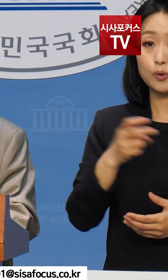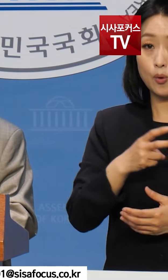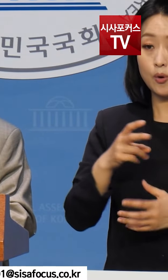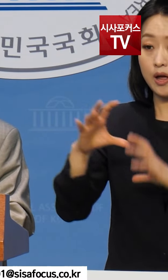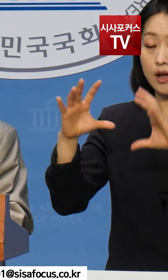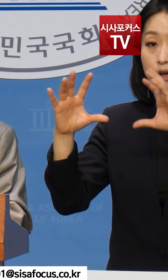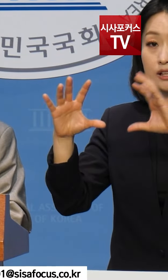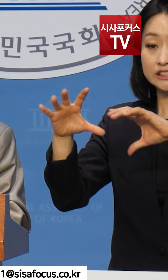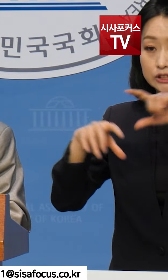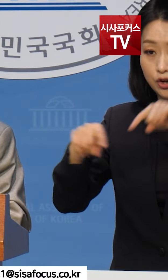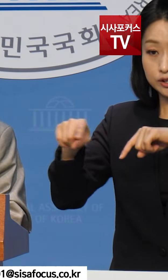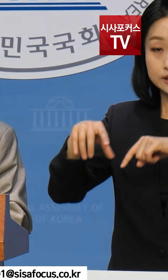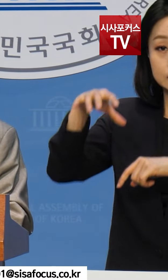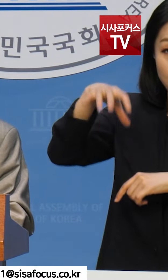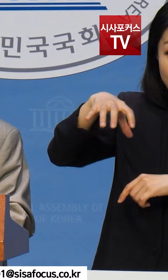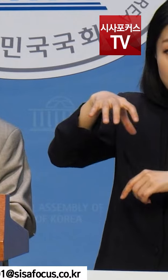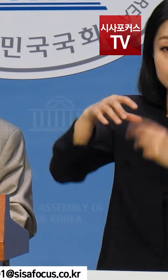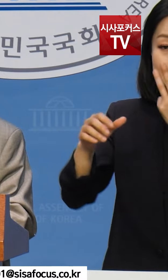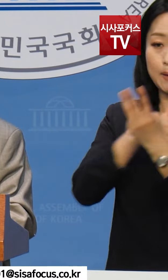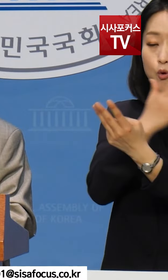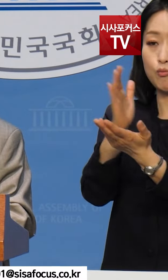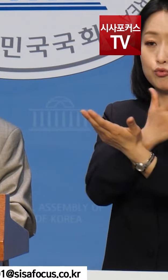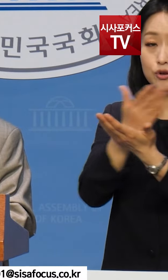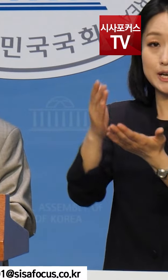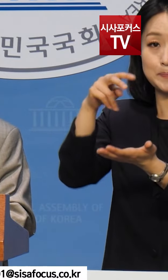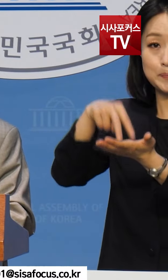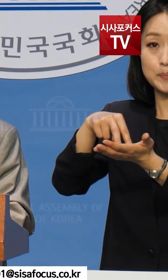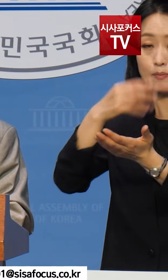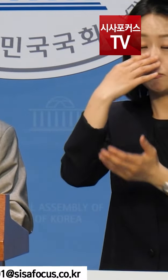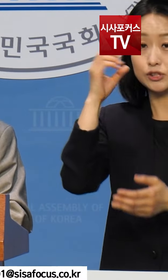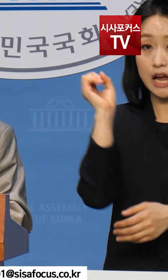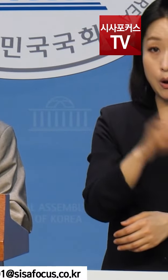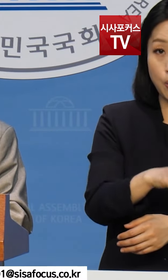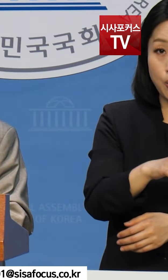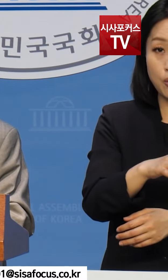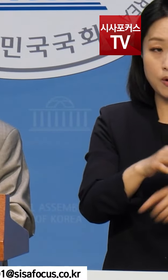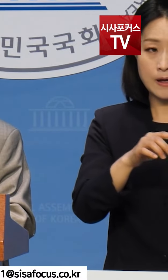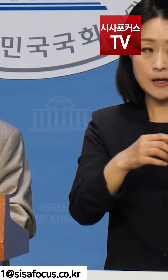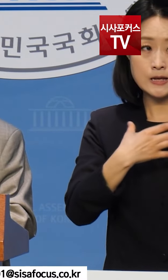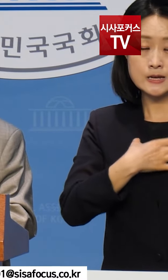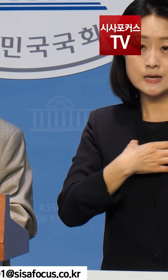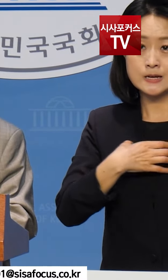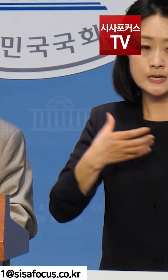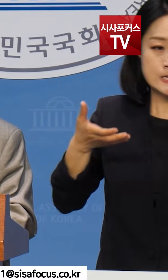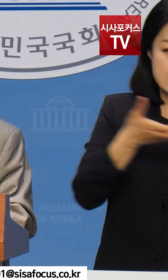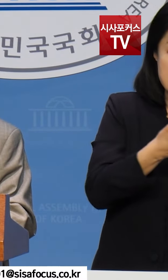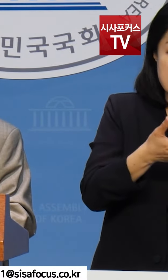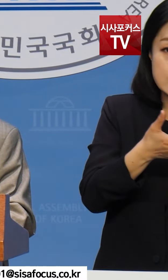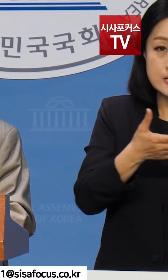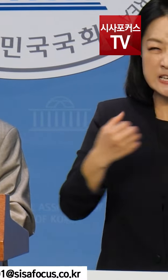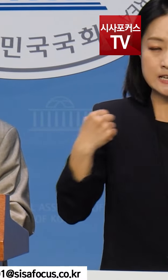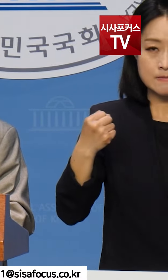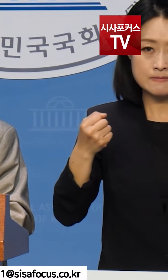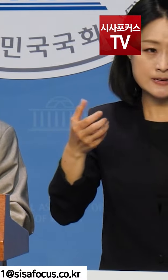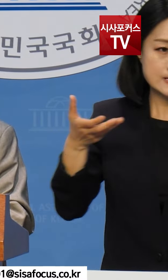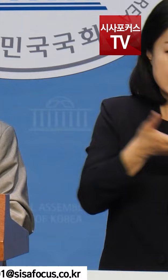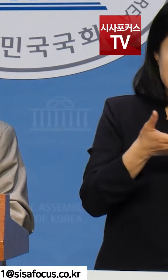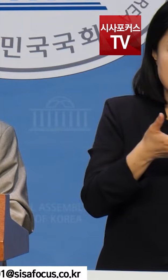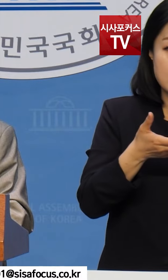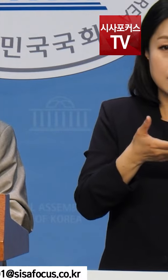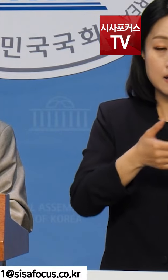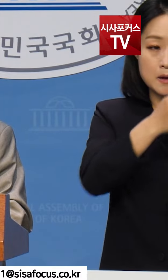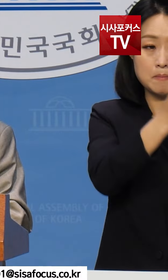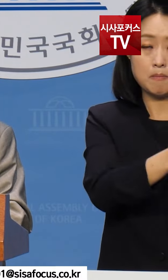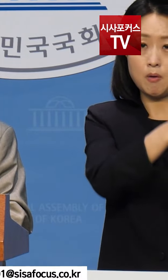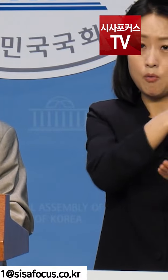정치권이 삼권 분립을 무시하며 법조계에 영향을 끼쳐 법치를 훼손하면 절대 안